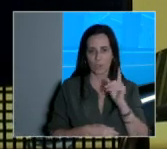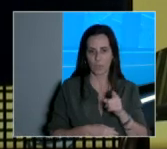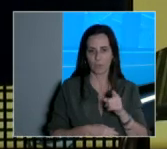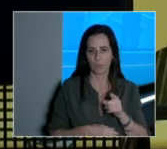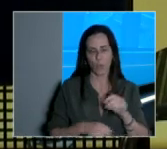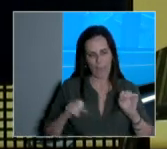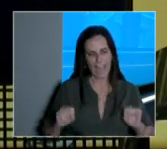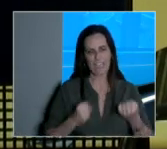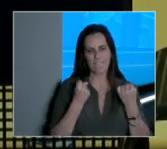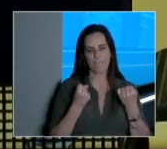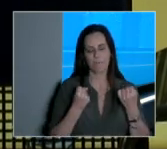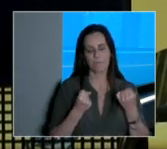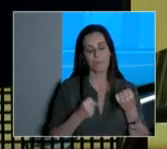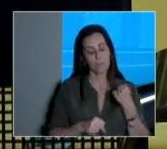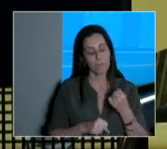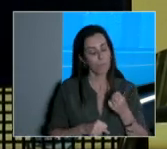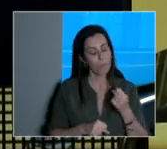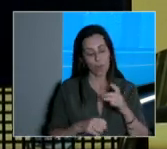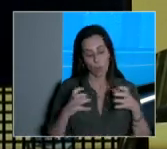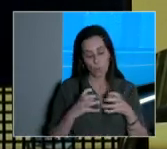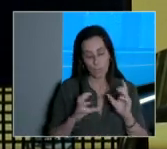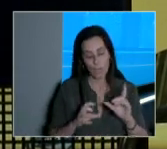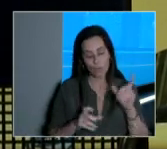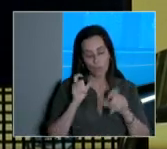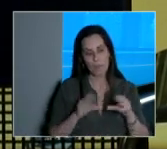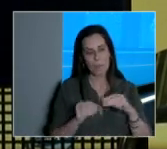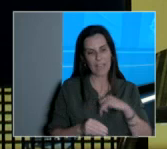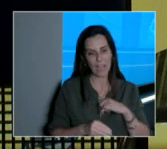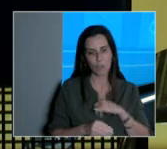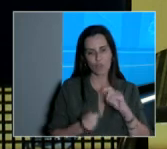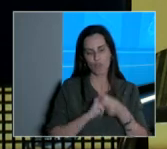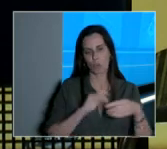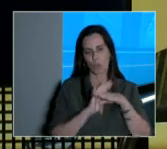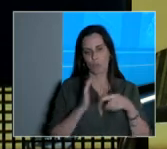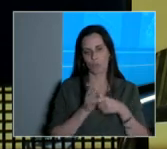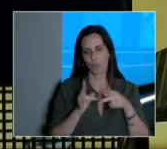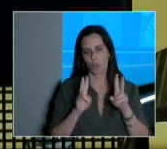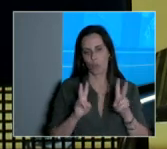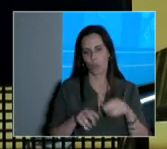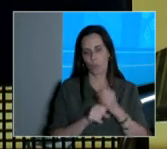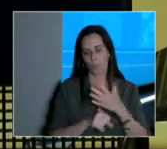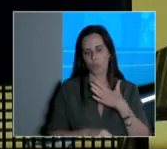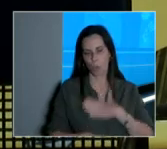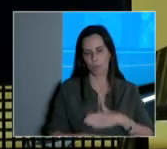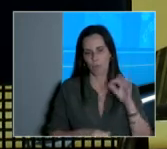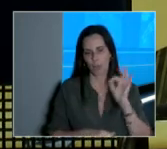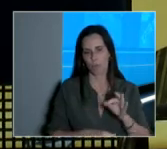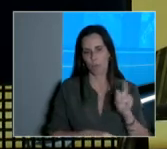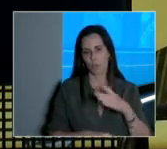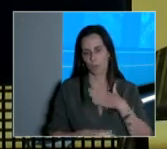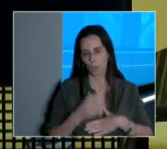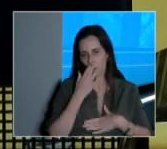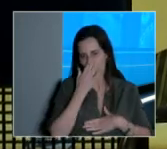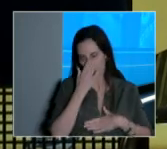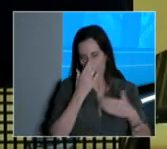להיות אקטיביים ולדאוג שלא קבוצה קטנה של אינטרסנטים ישנו את החוק כדי שהם יוכלו לעשות כאן מה שהם רוצים ולפגוע במי שהם